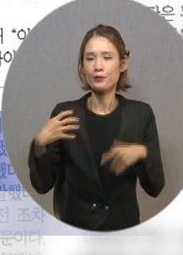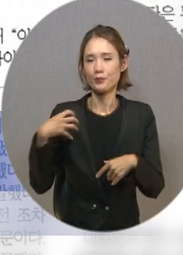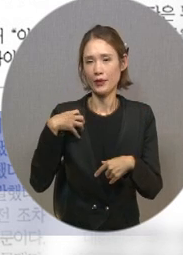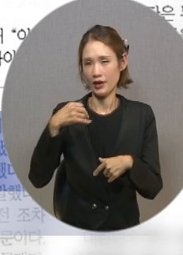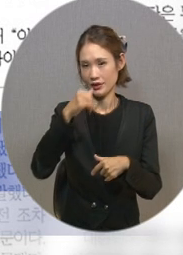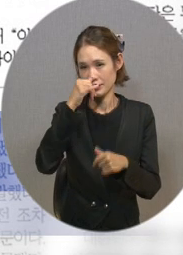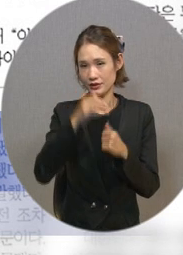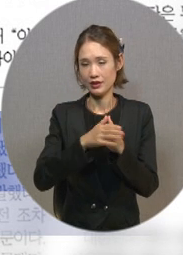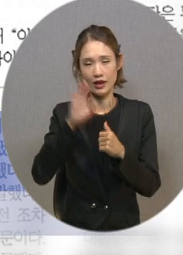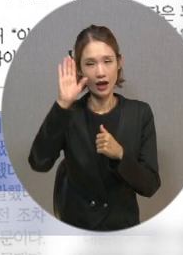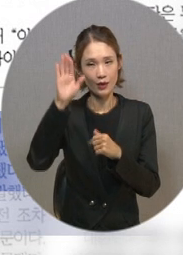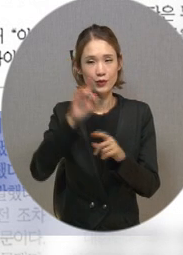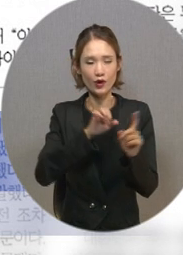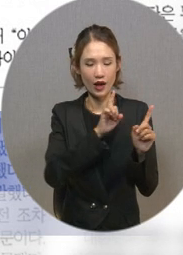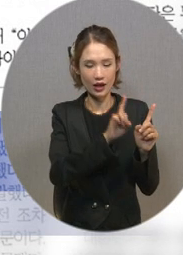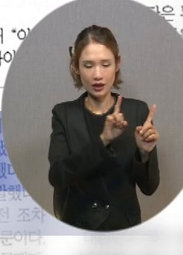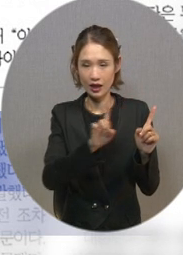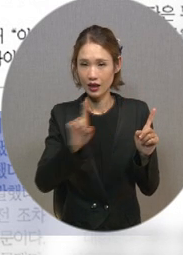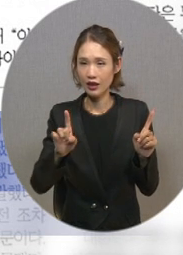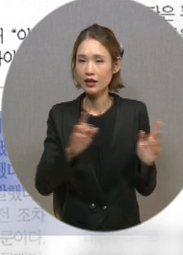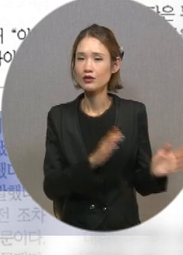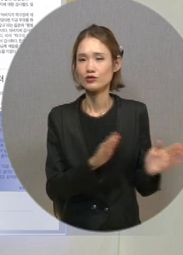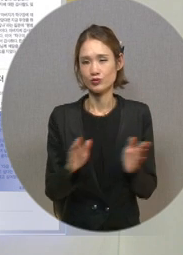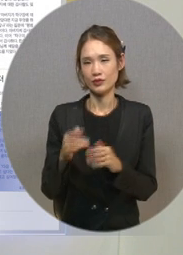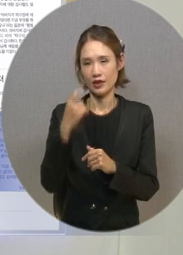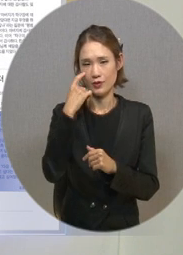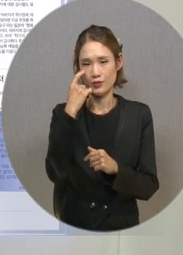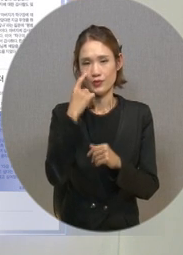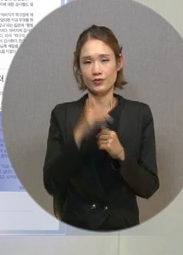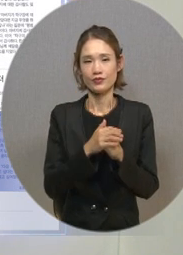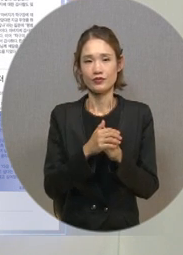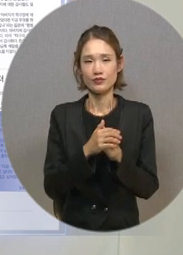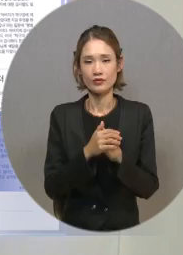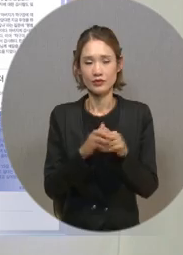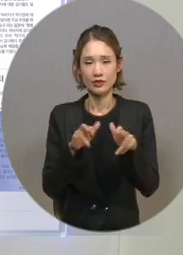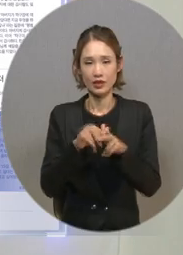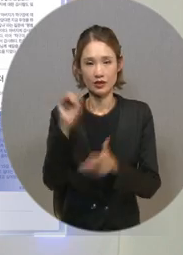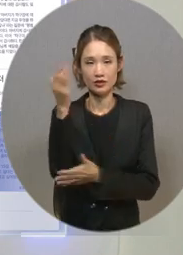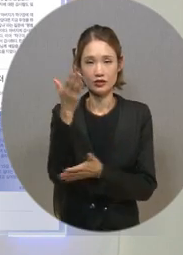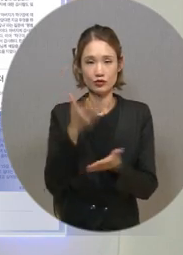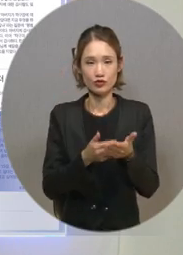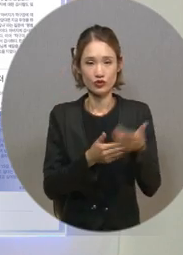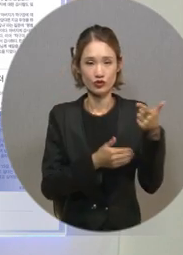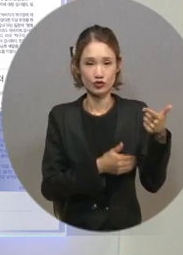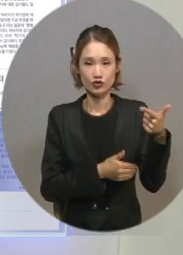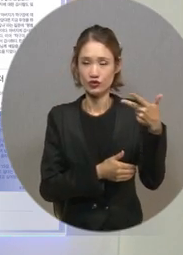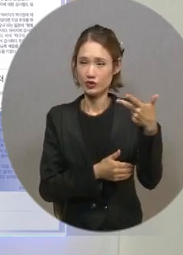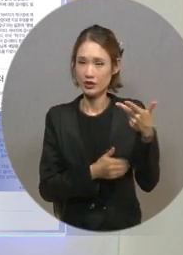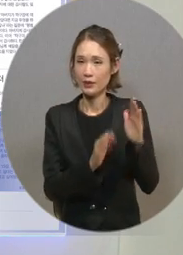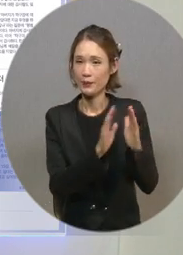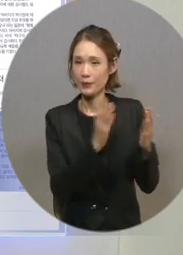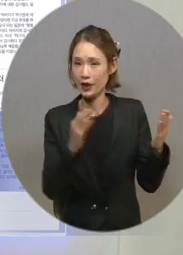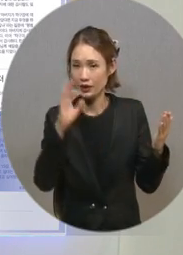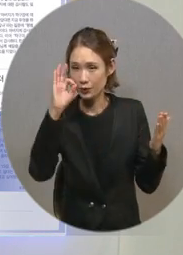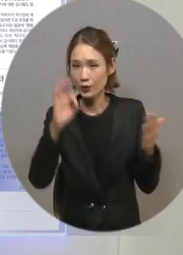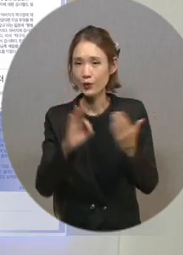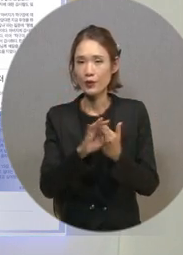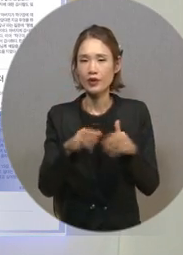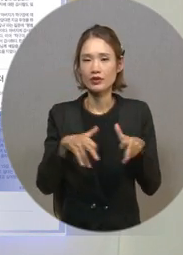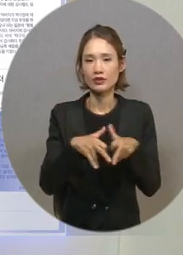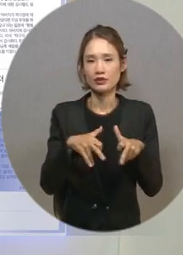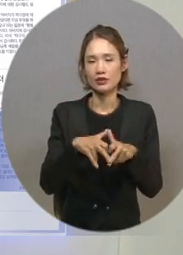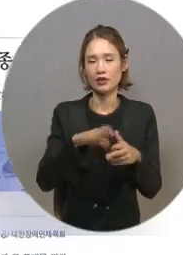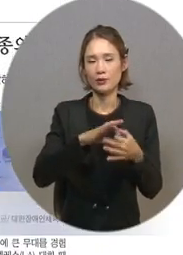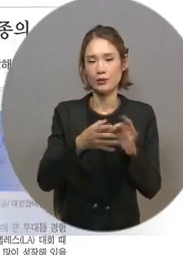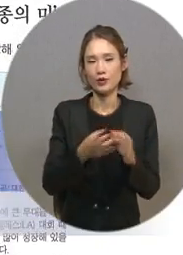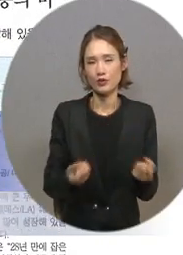앞으로 차근차근 준비하겠다고 말했습니다 한편 장애인 은 6명과 7면 그래는 어 2024 파리